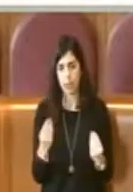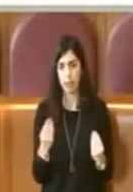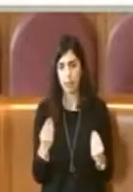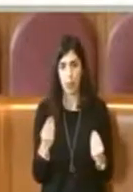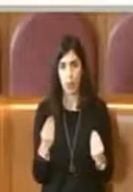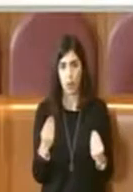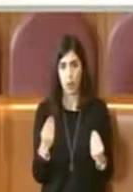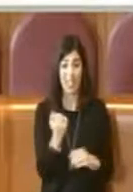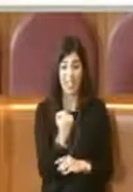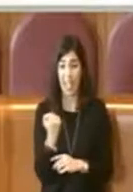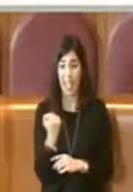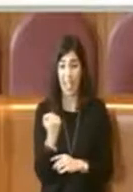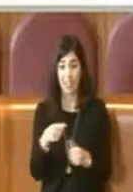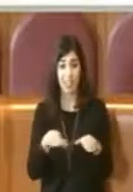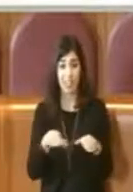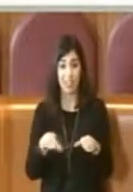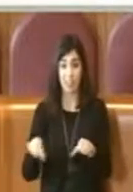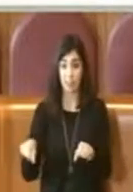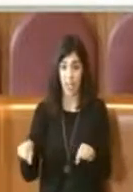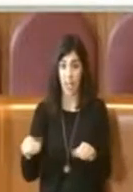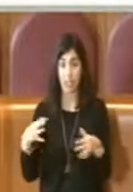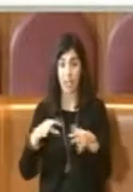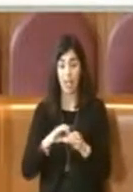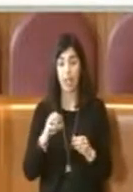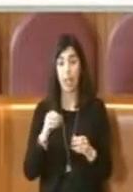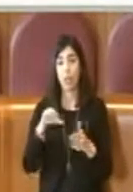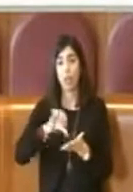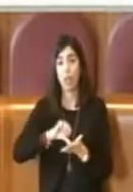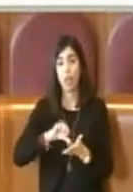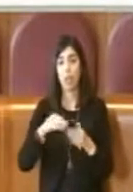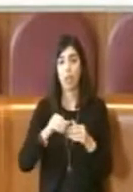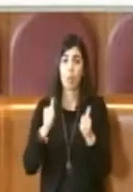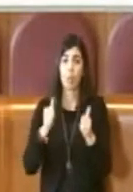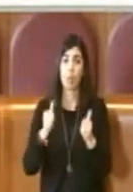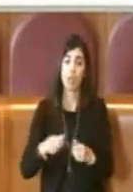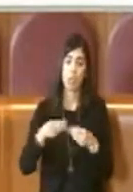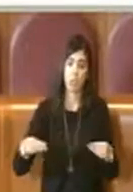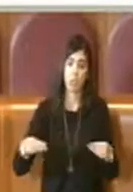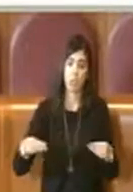dei servizi essenziali per i centri di formazione professionale. Grazie Presidente.